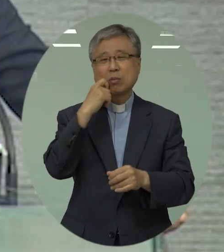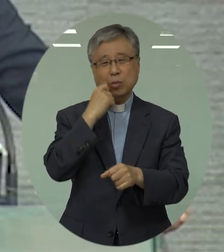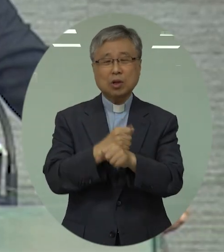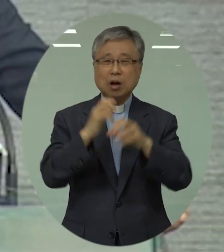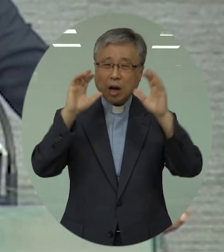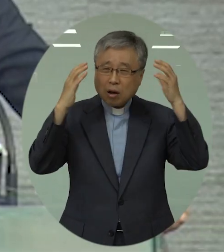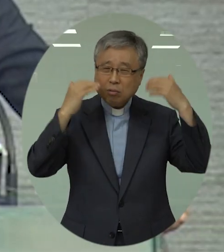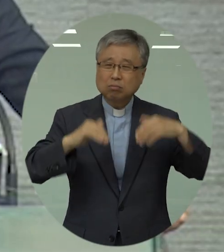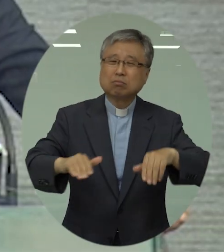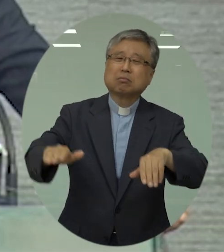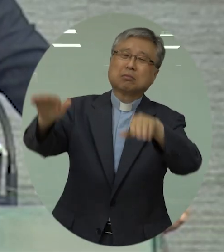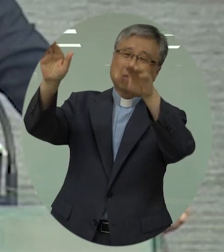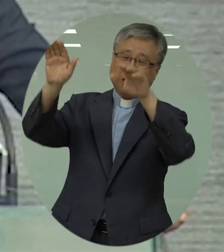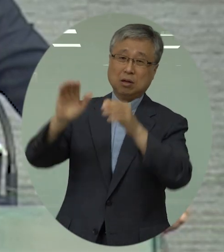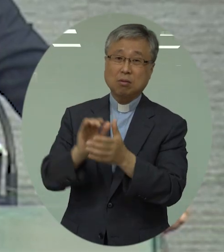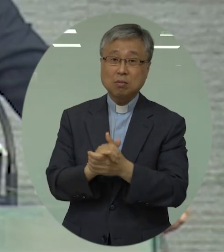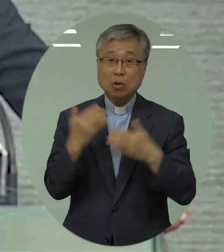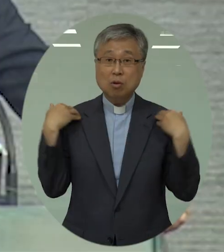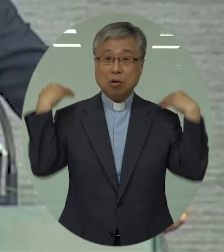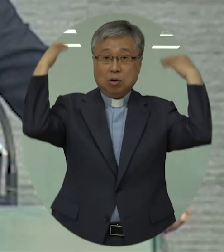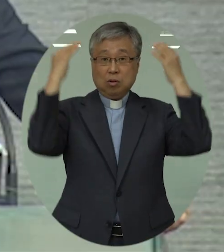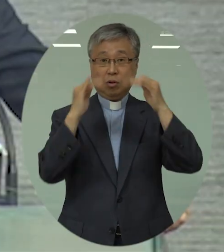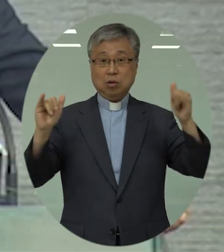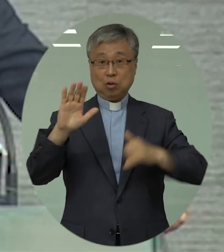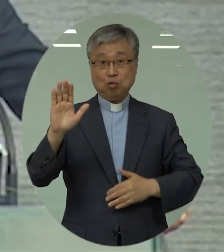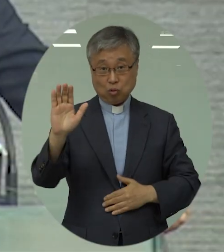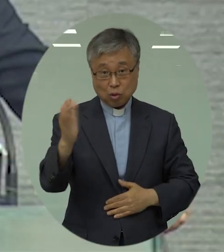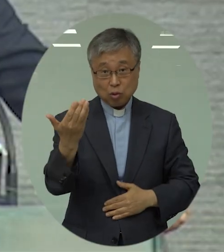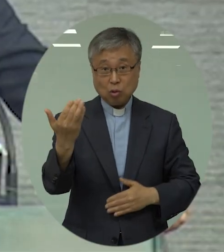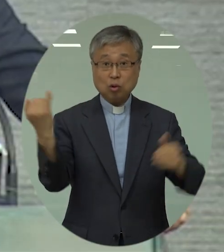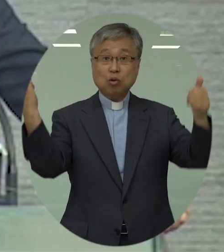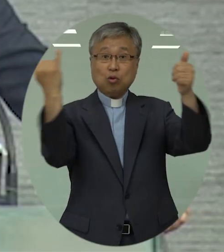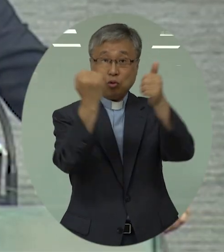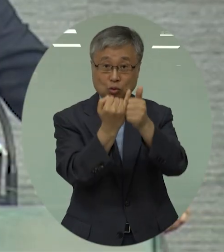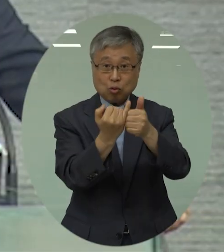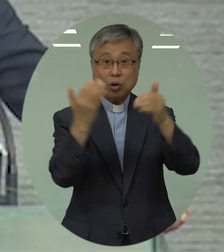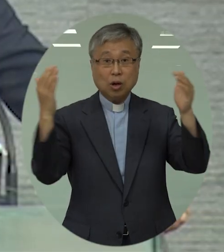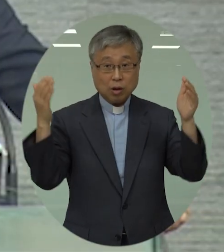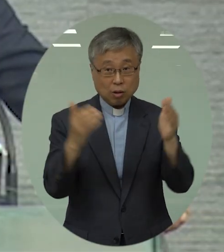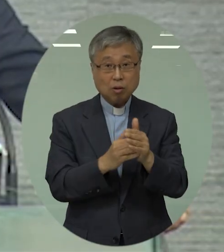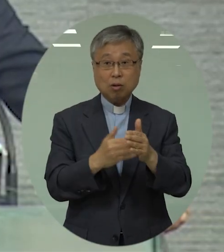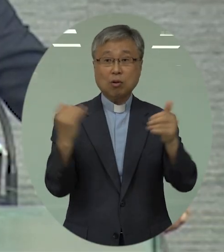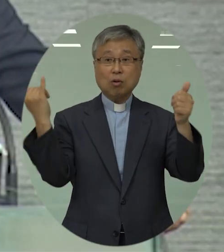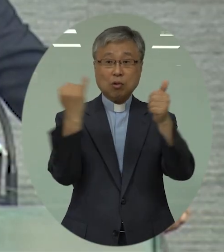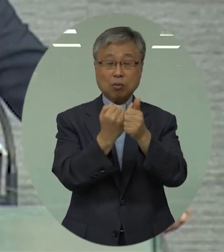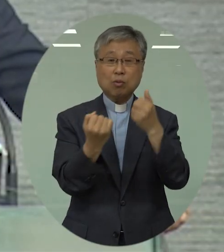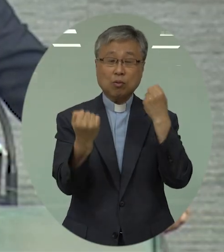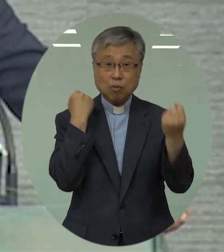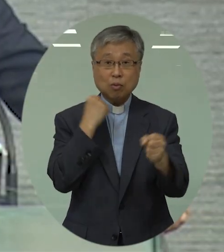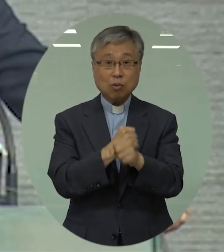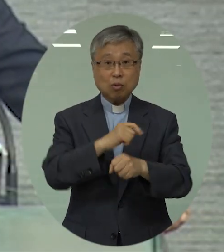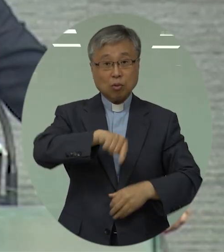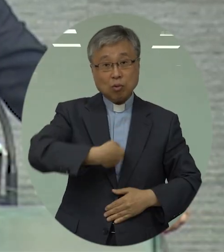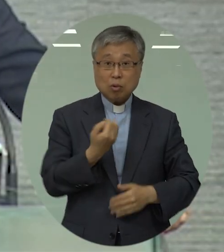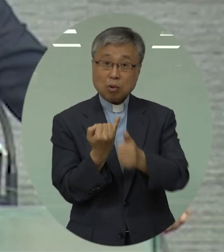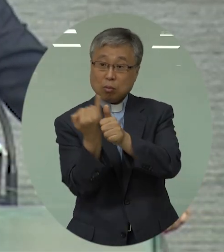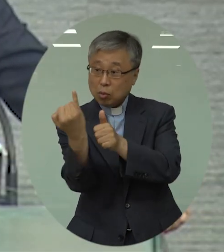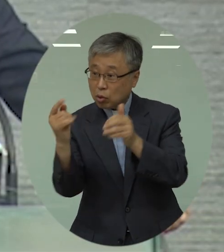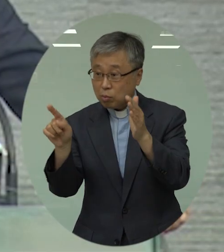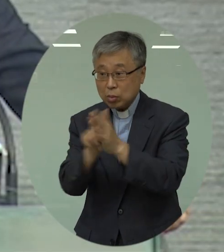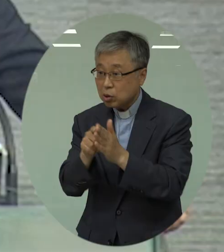아이로 자라가요. 어른이 되었어요. 성인이 되었어요. 결혼을 했어요. 결혼했는데 자기 배우자를 믿지